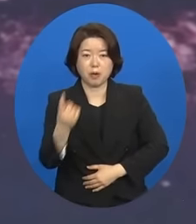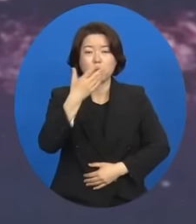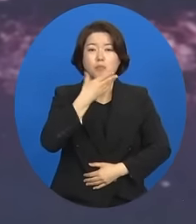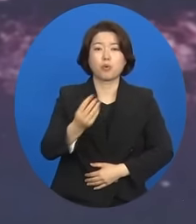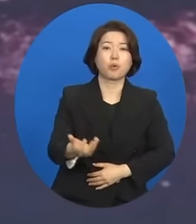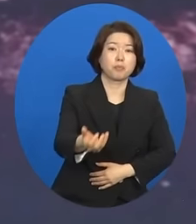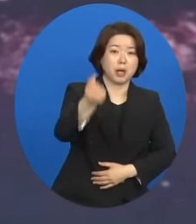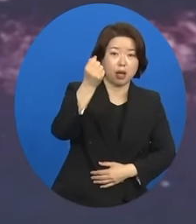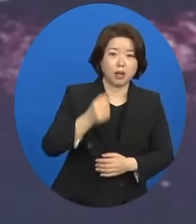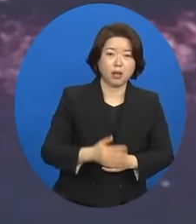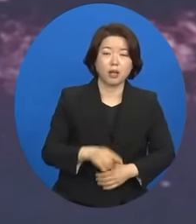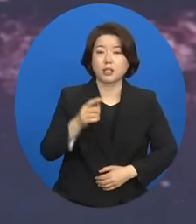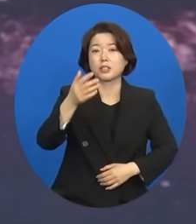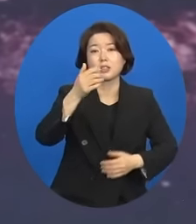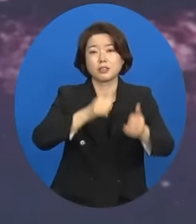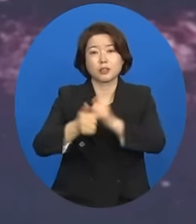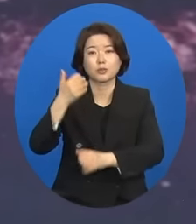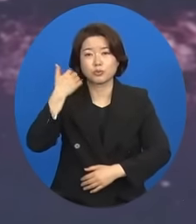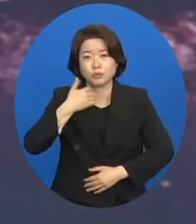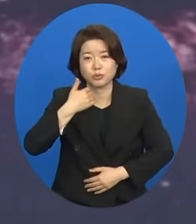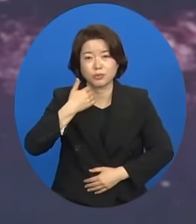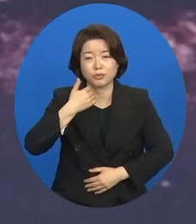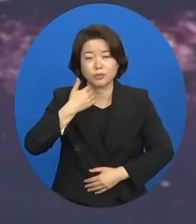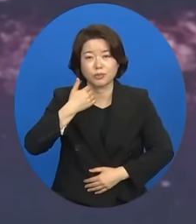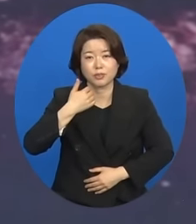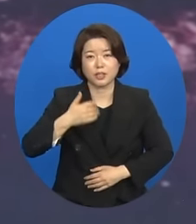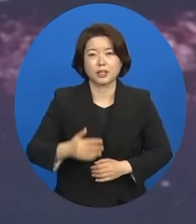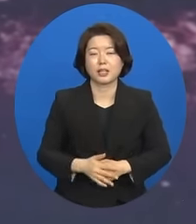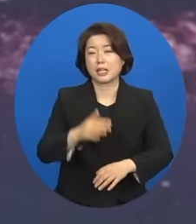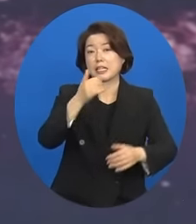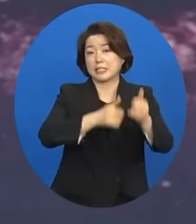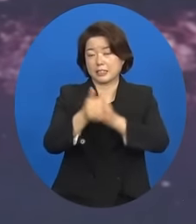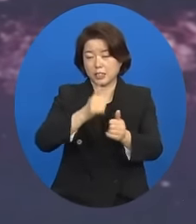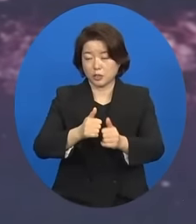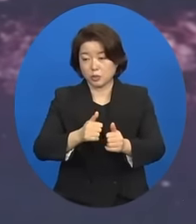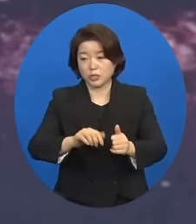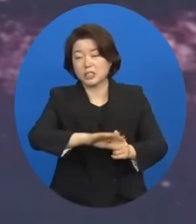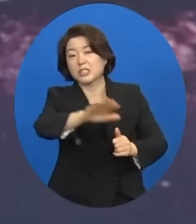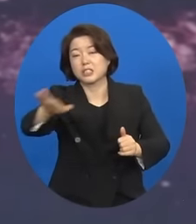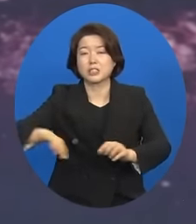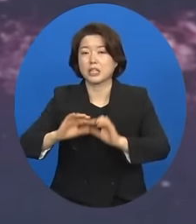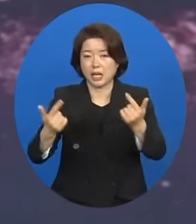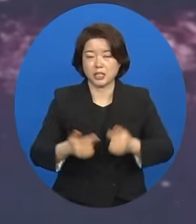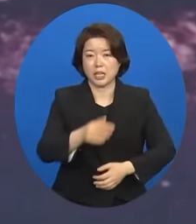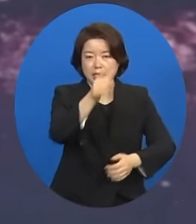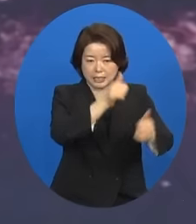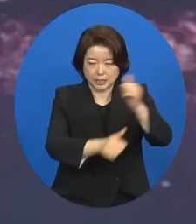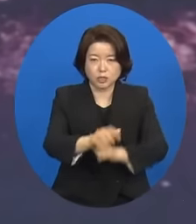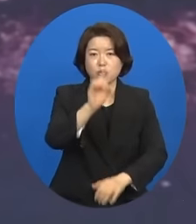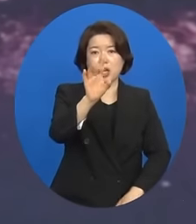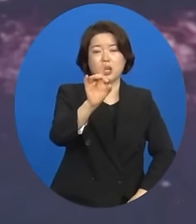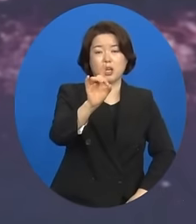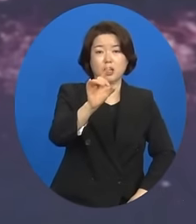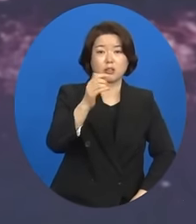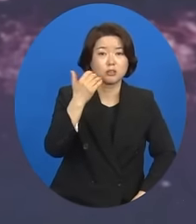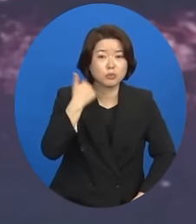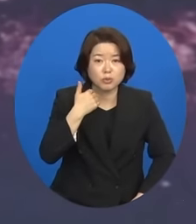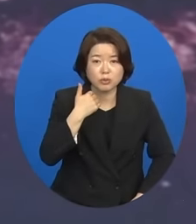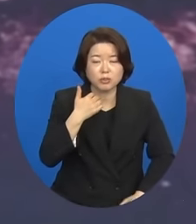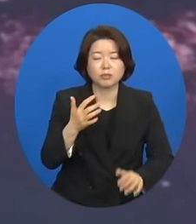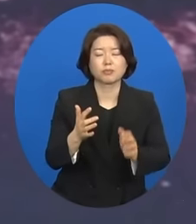받으리라 이 자손은 누굽니까 자손들이 아니에요 자손 한 명 누구예요